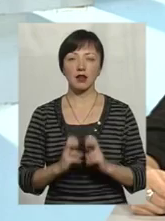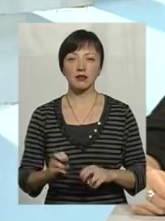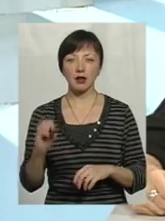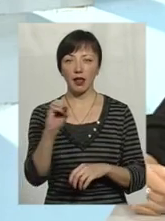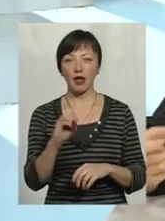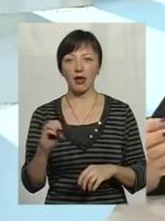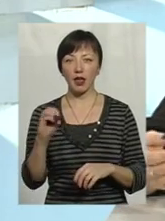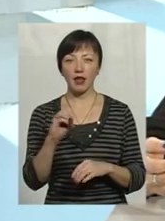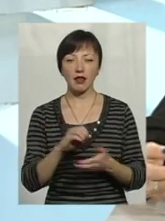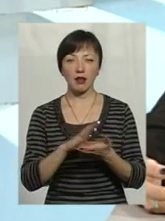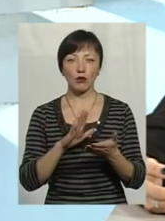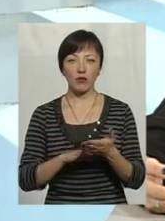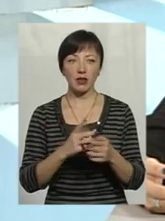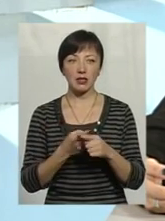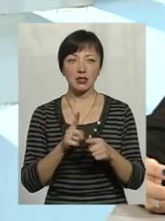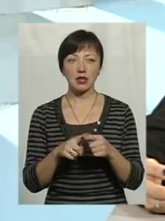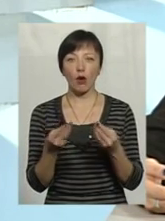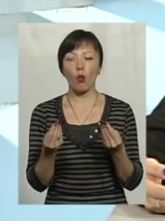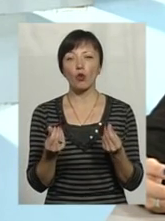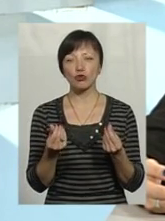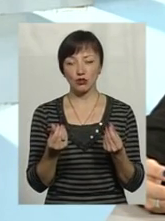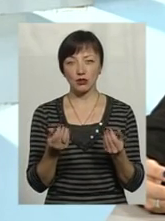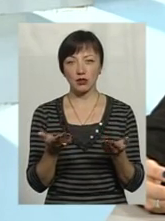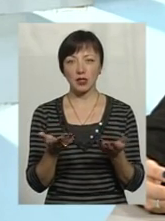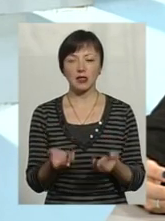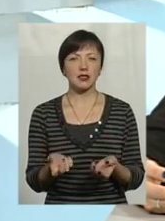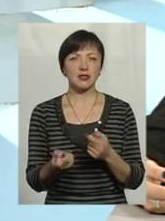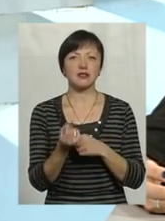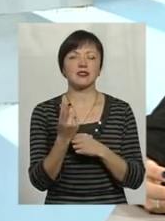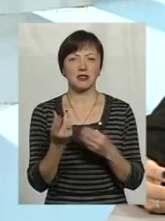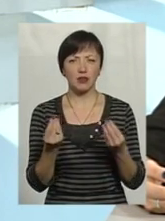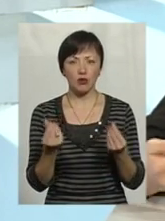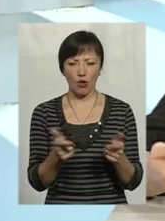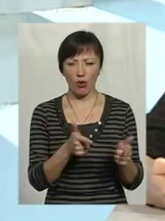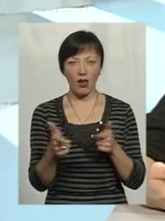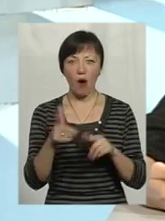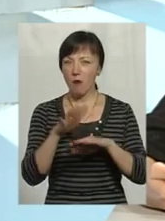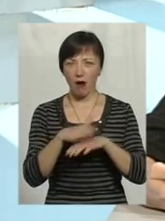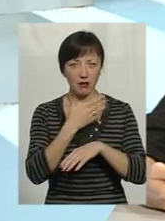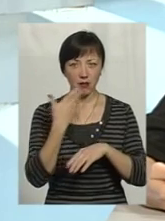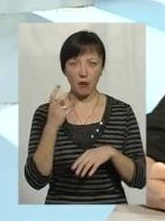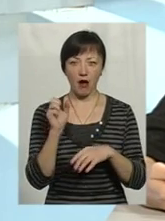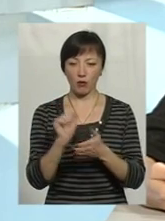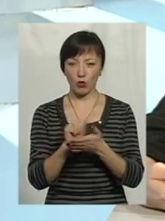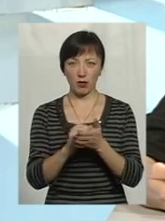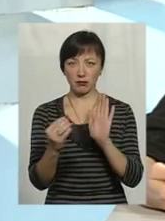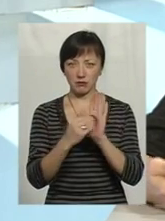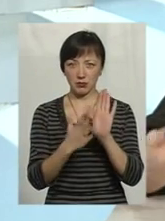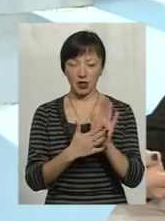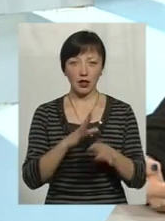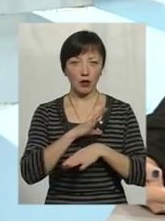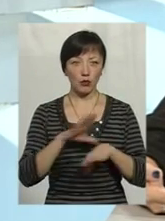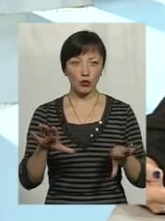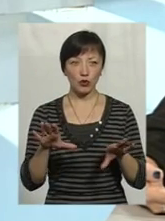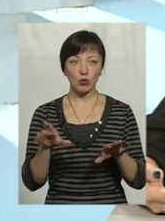е-декларування, це готівкові кошти. Ну, стільки готівки, вона не була показана в паперовій декларації, щоб